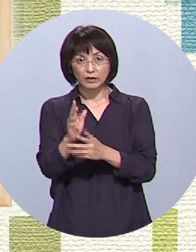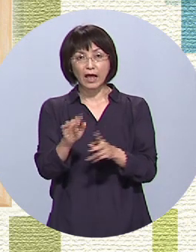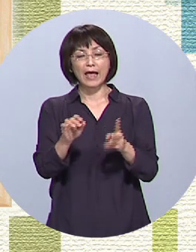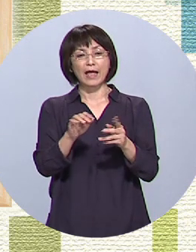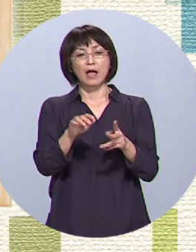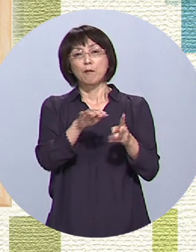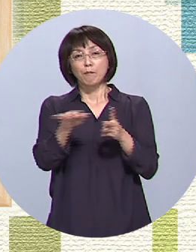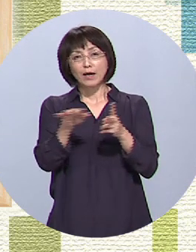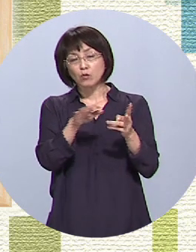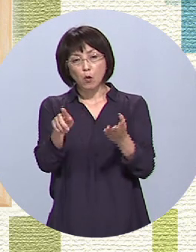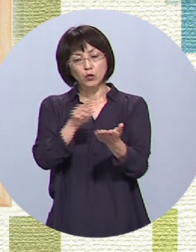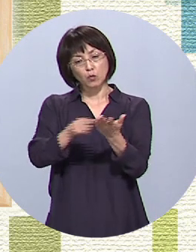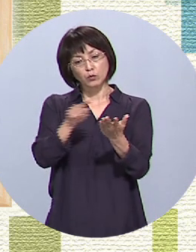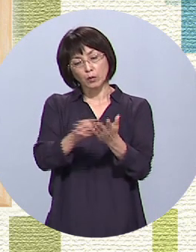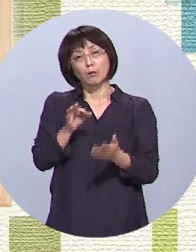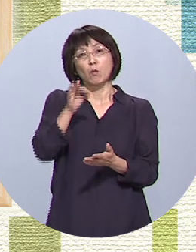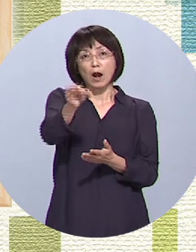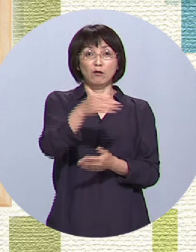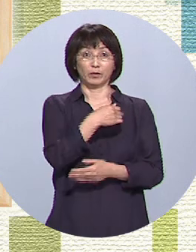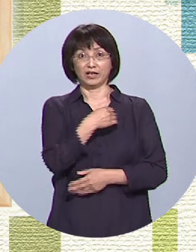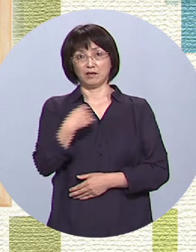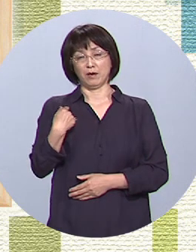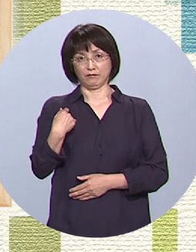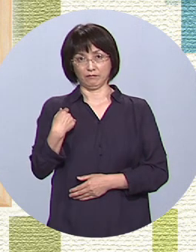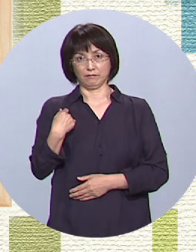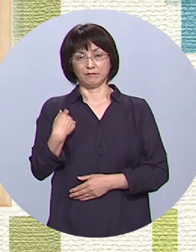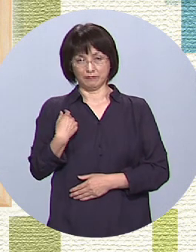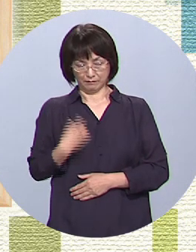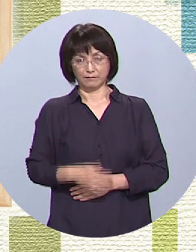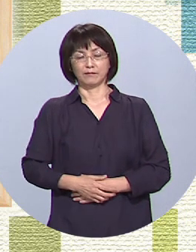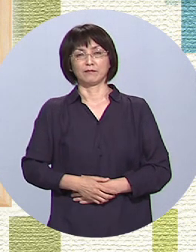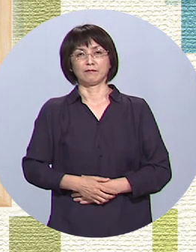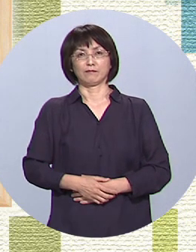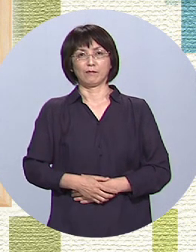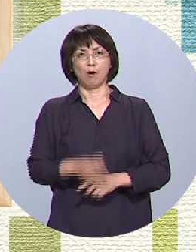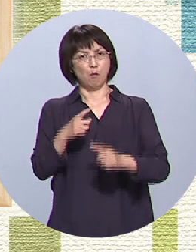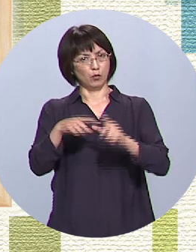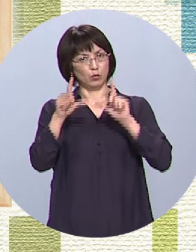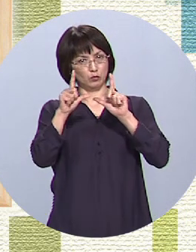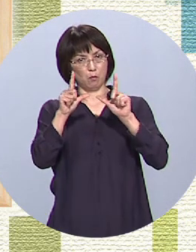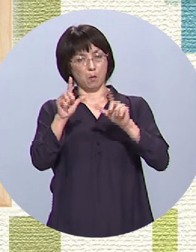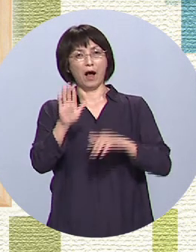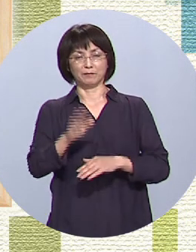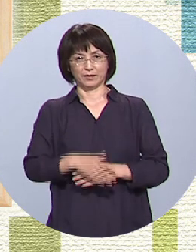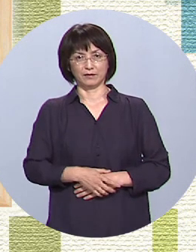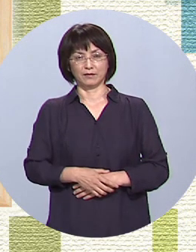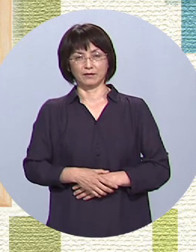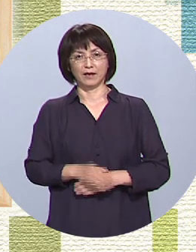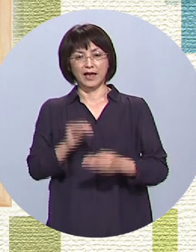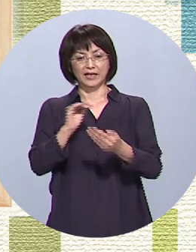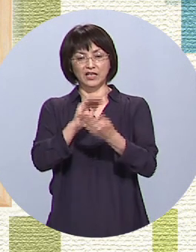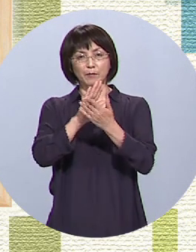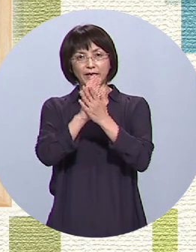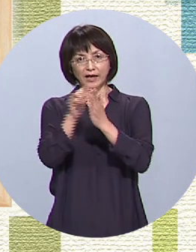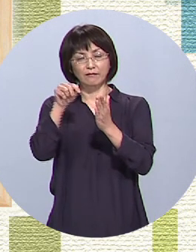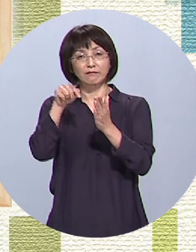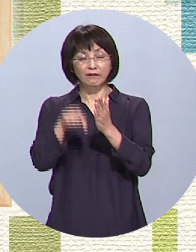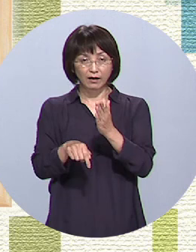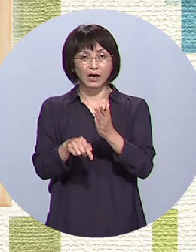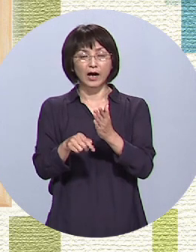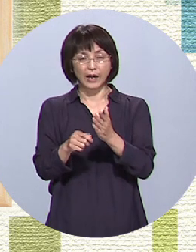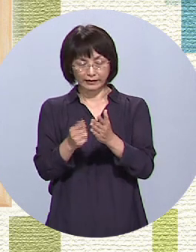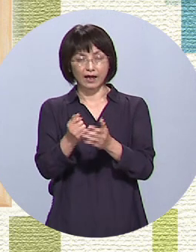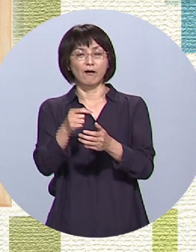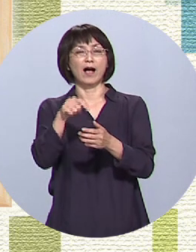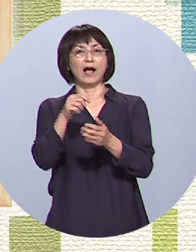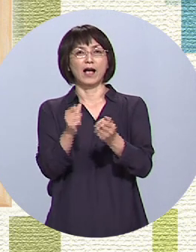便利ですよね。 そうなんですよ。でもそれだけで終わらないのが今たまのインフォメーションです。 はい、 なるほど、 はい、実は埼玉県には自動車税納め